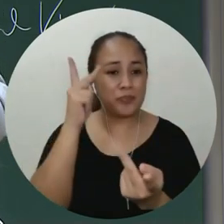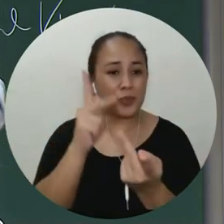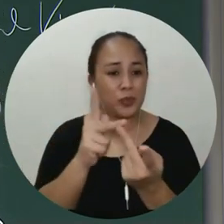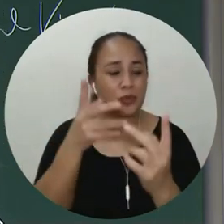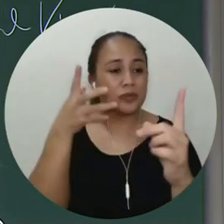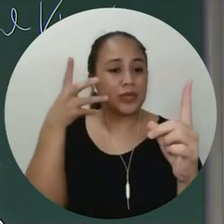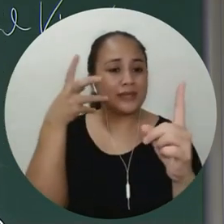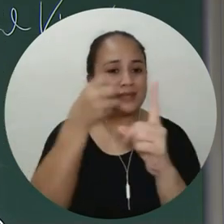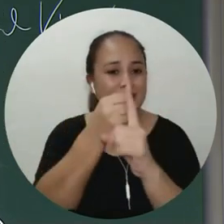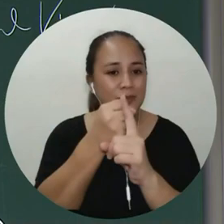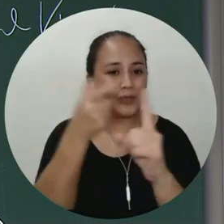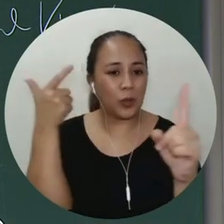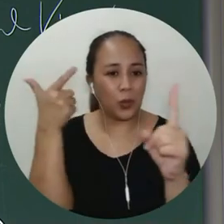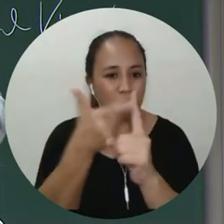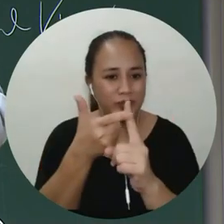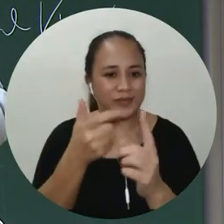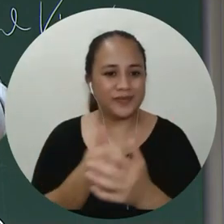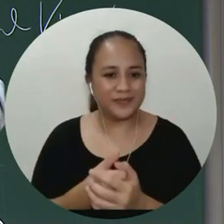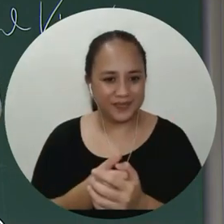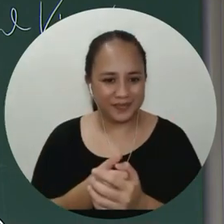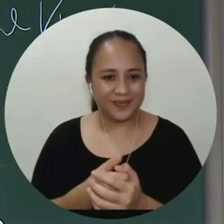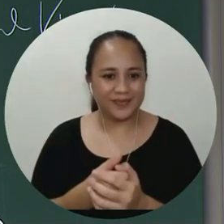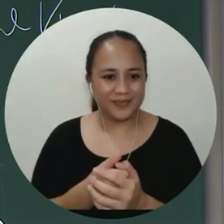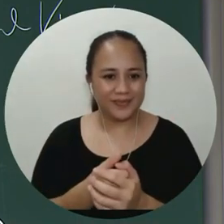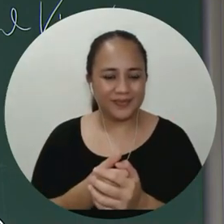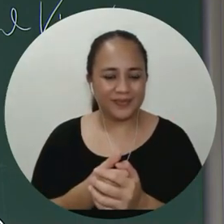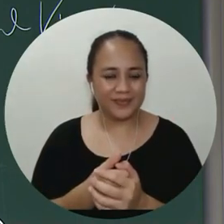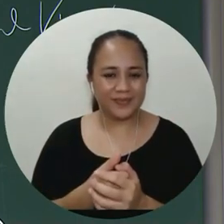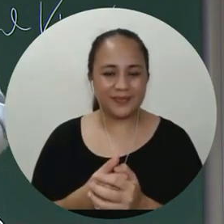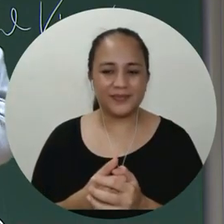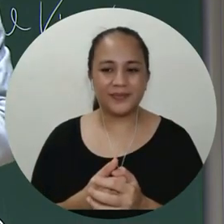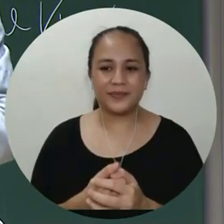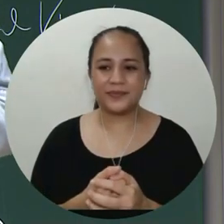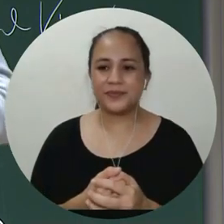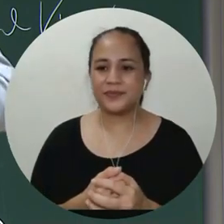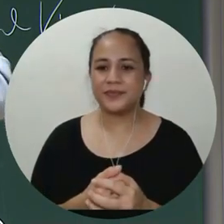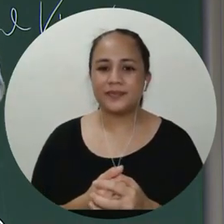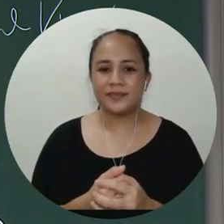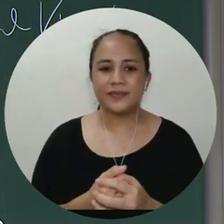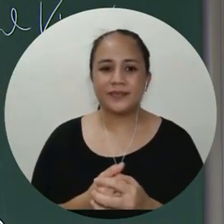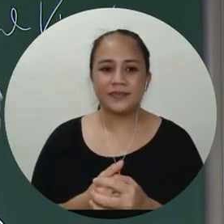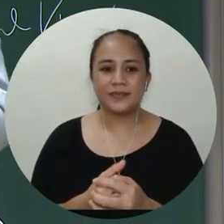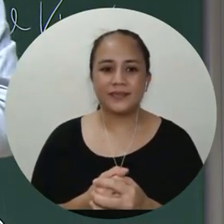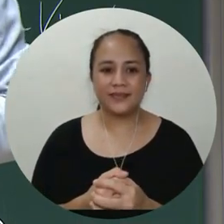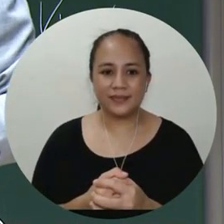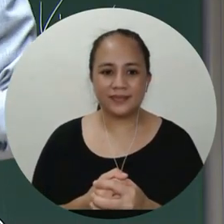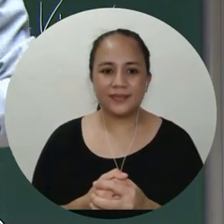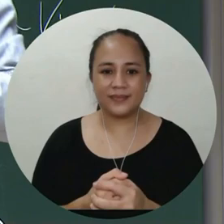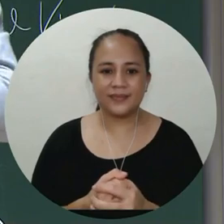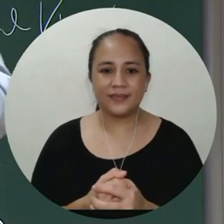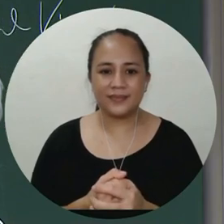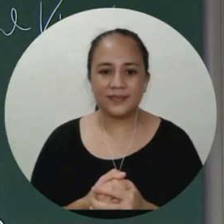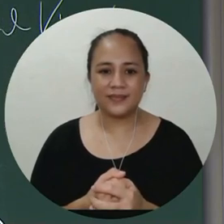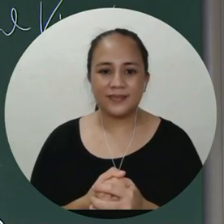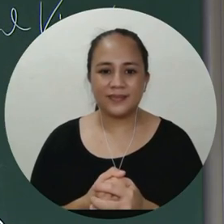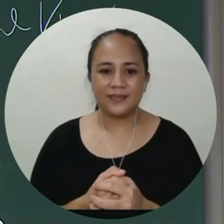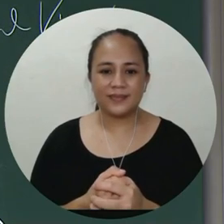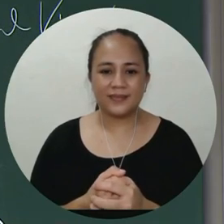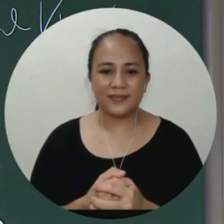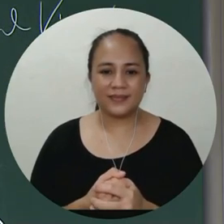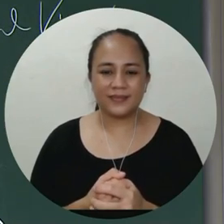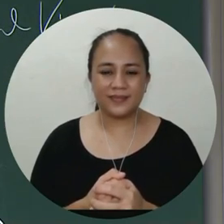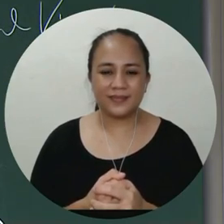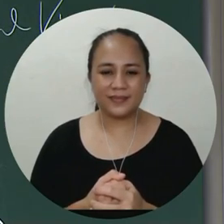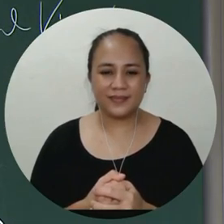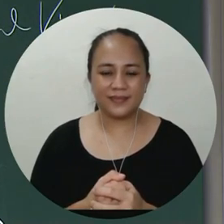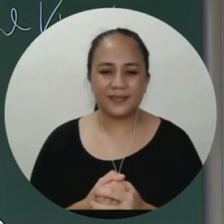goal. 서로 원팀이 되어서 서로 공감하면서 서로 연대하면서 잘 협업해서